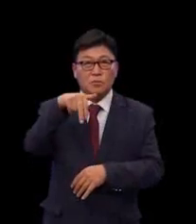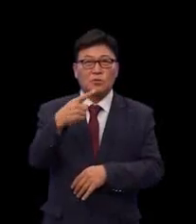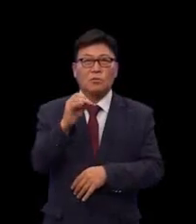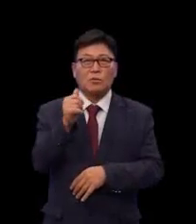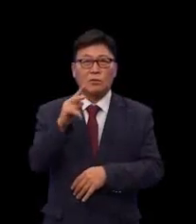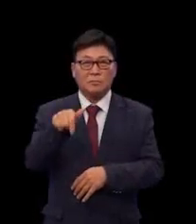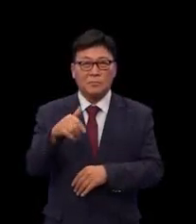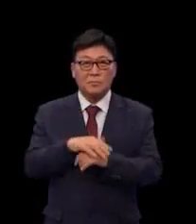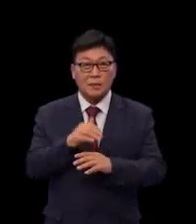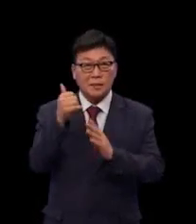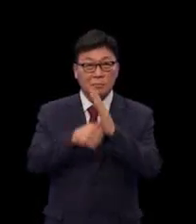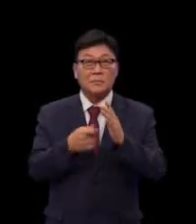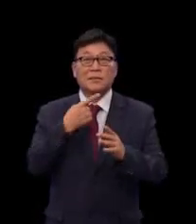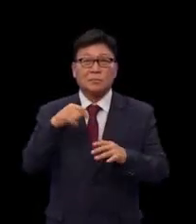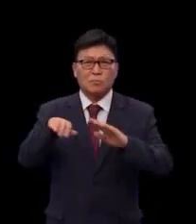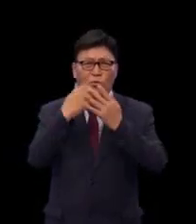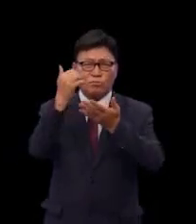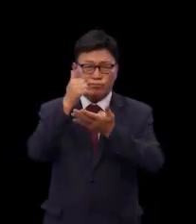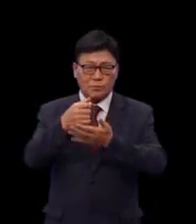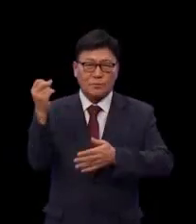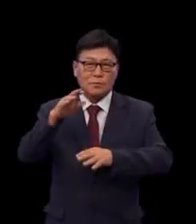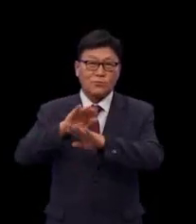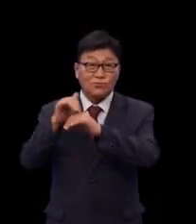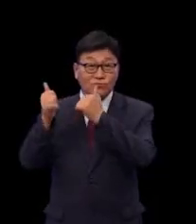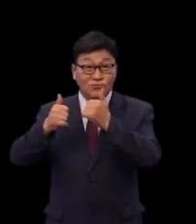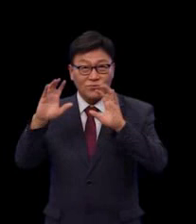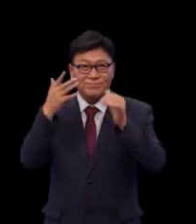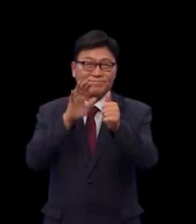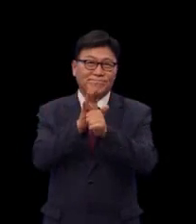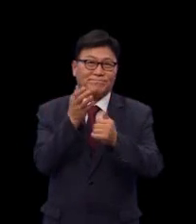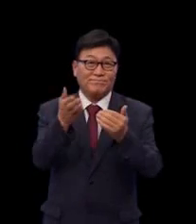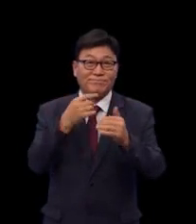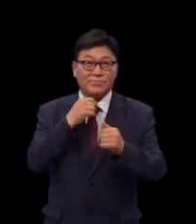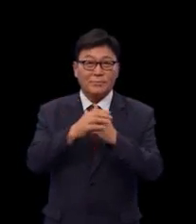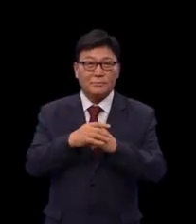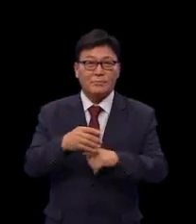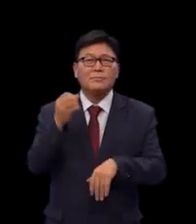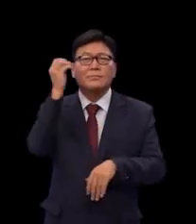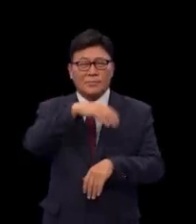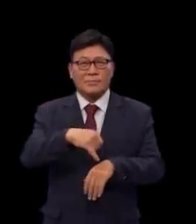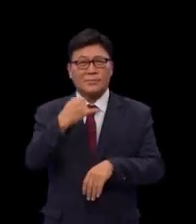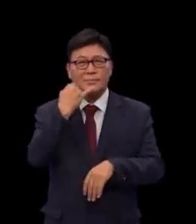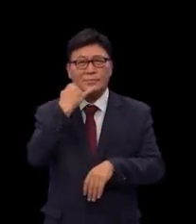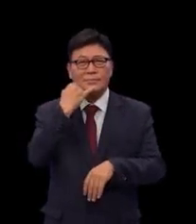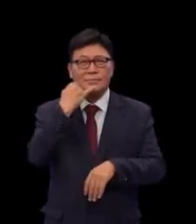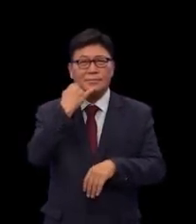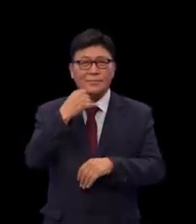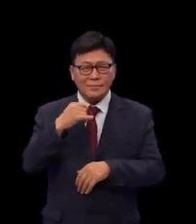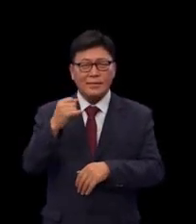안녕하세요. 개그맨 임종혁입니다. 실패를 경험한 모든 분들의 재도전을 응원합니다.